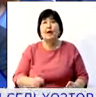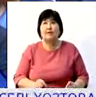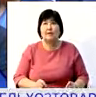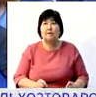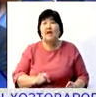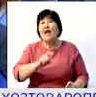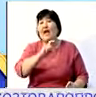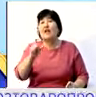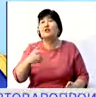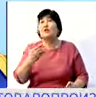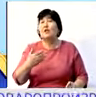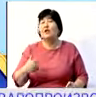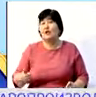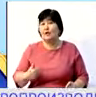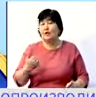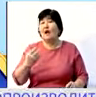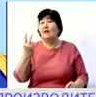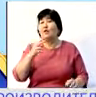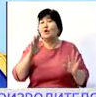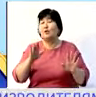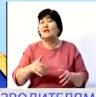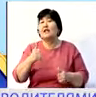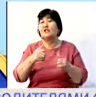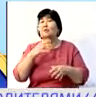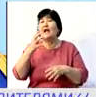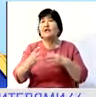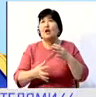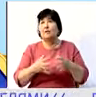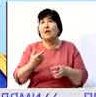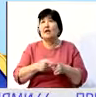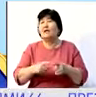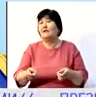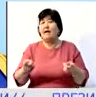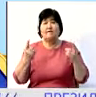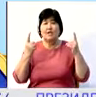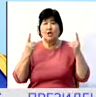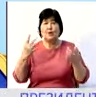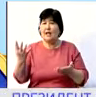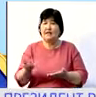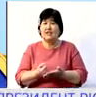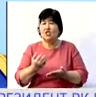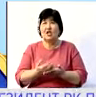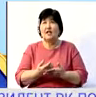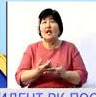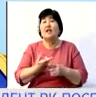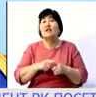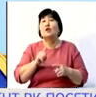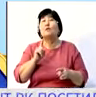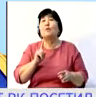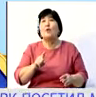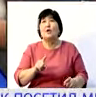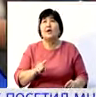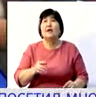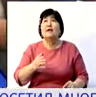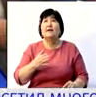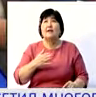мы гордимся тобой. Конечно, второе место на чемпионате мира – это выдающееся достижение. Тем более